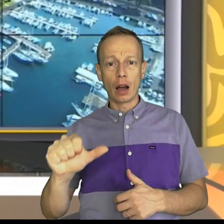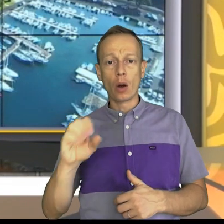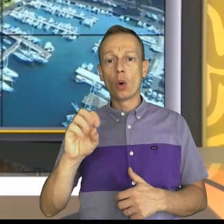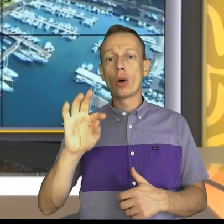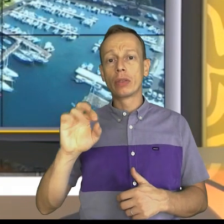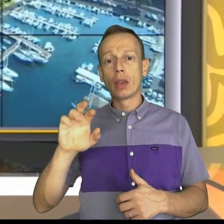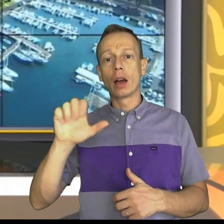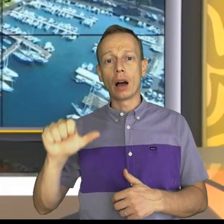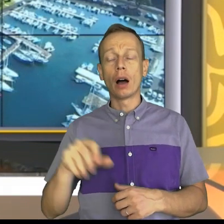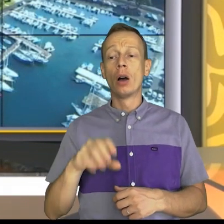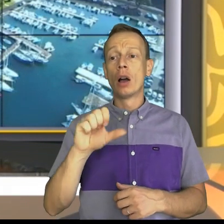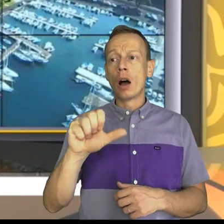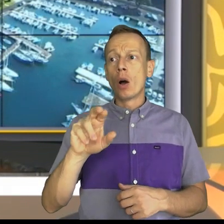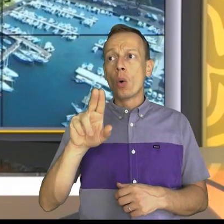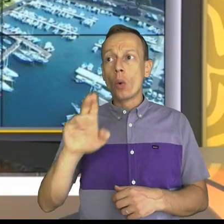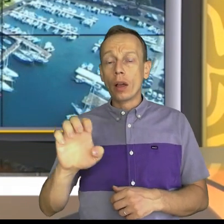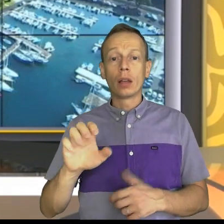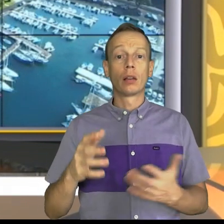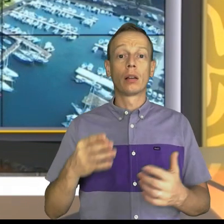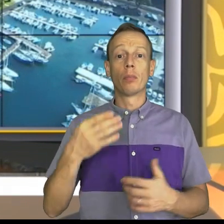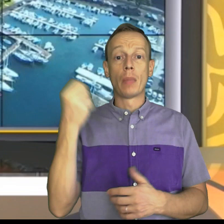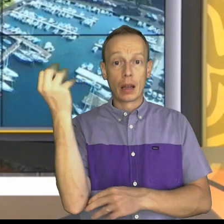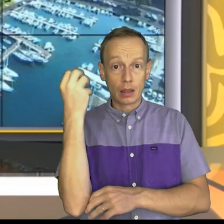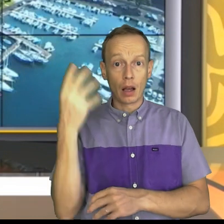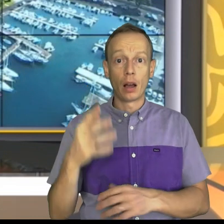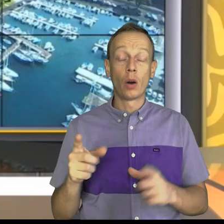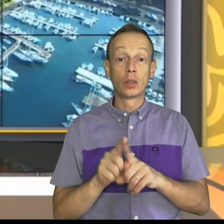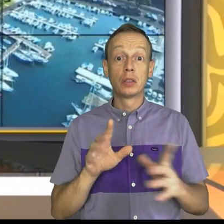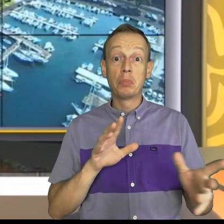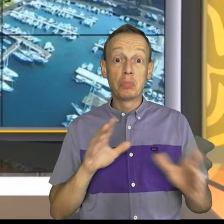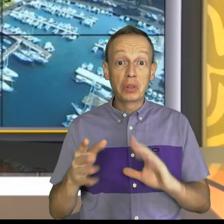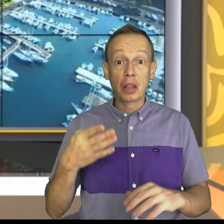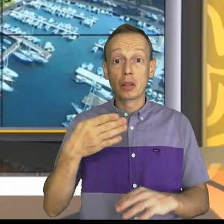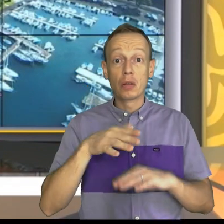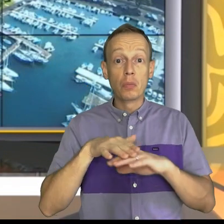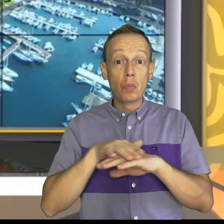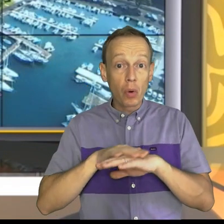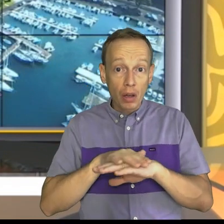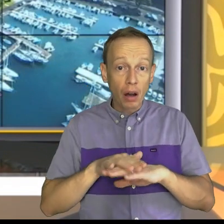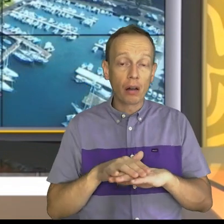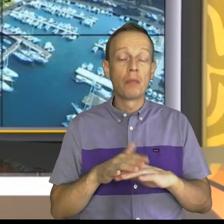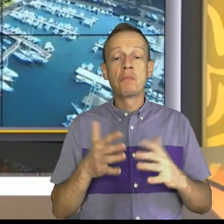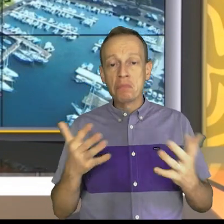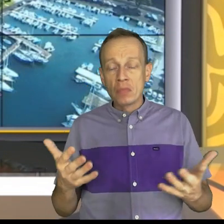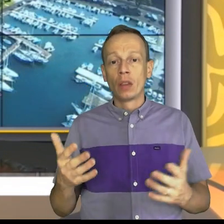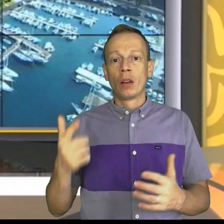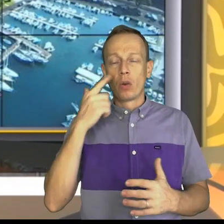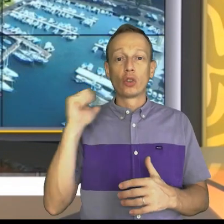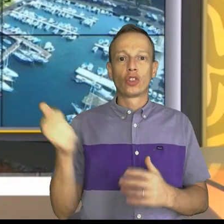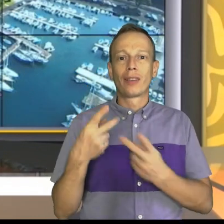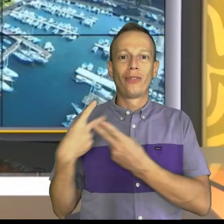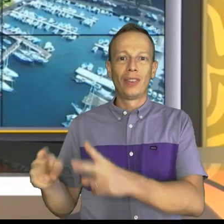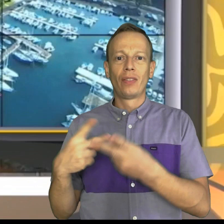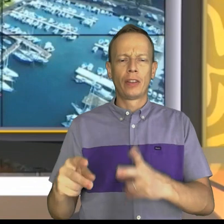Ikiotera, Marina, Aroué et notamment Montréal. Pour l'instant, on est en pré-alerte. Mais voilà, chaque